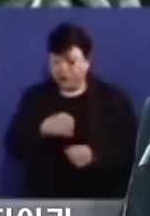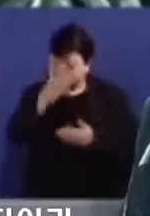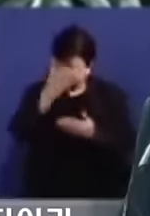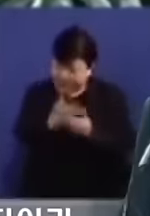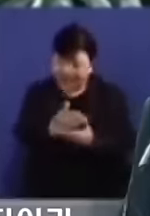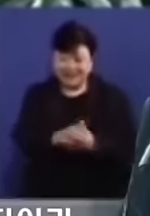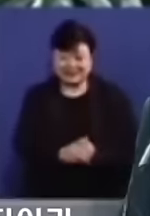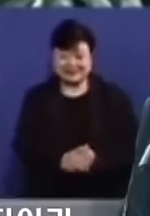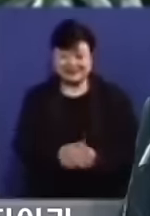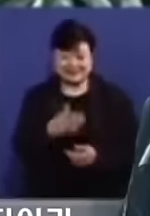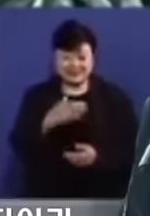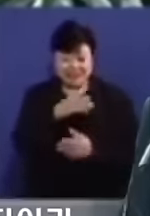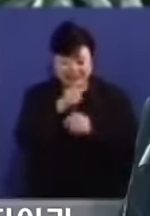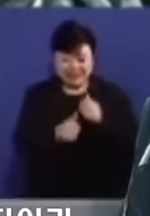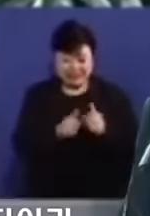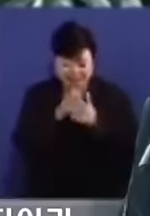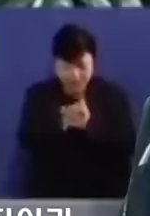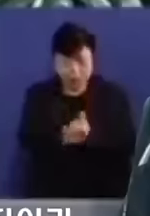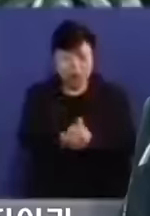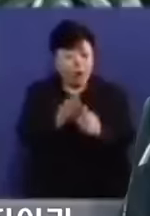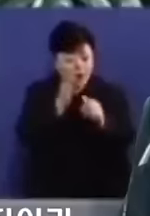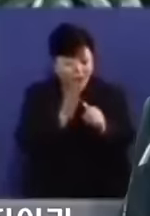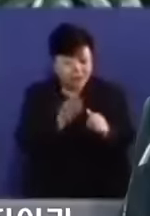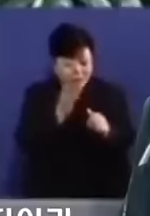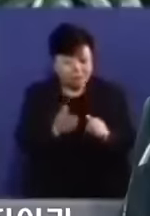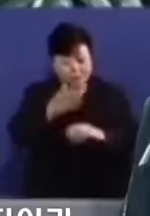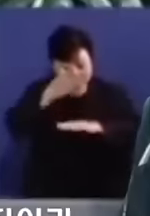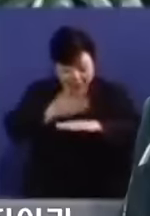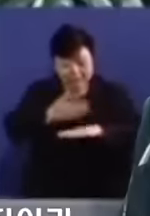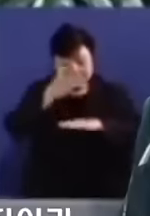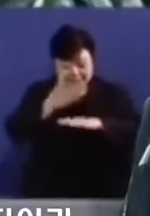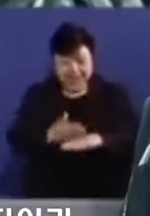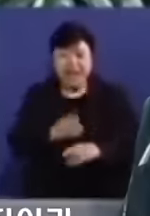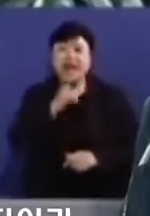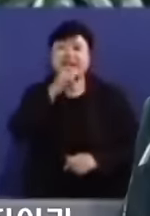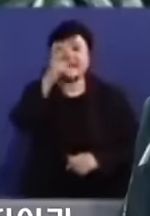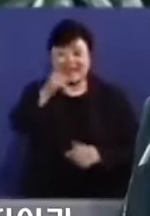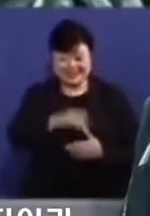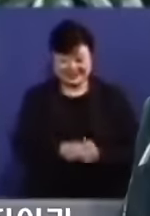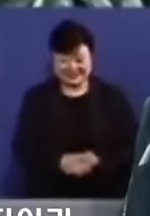말라. 나에게 기도와 간구로 감사함으로 아뢰라.